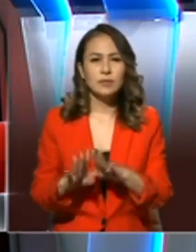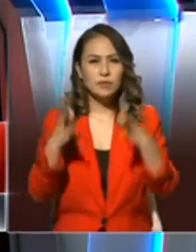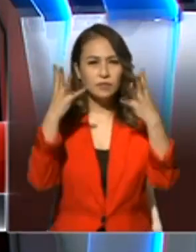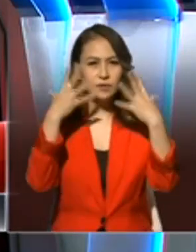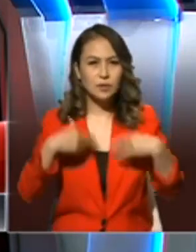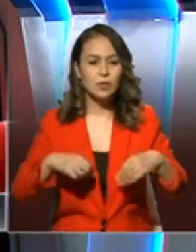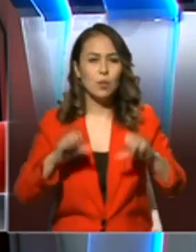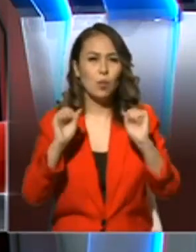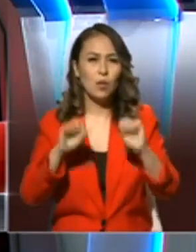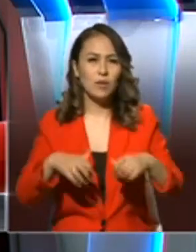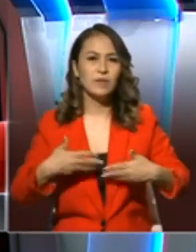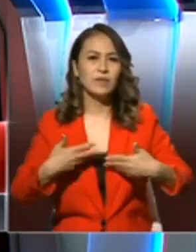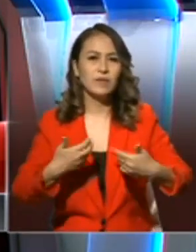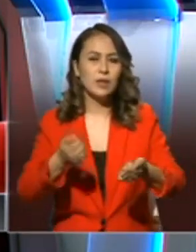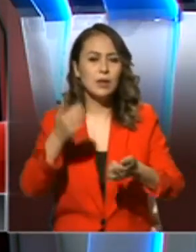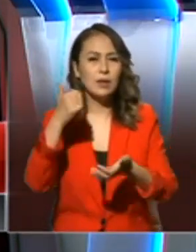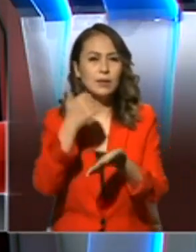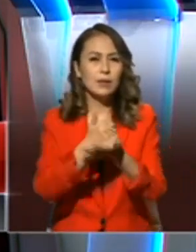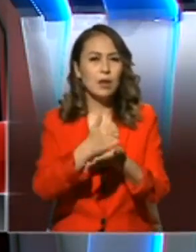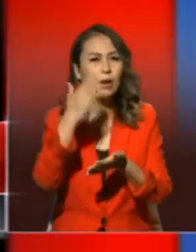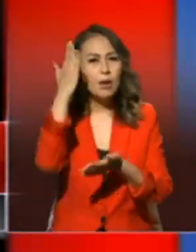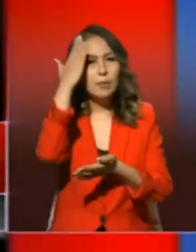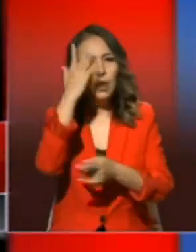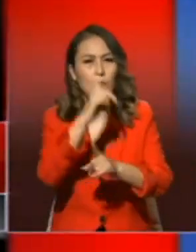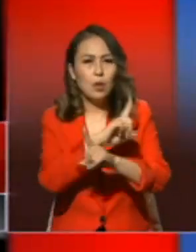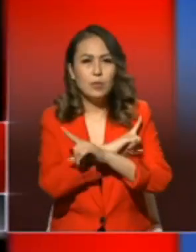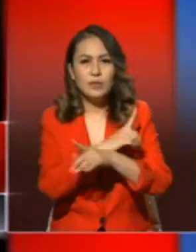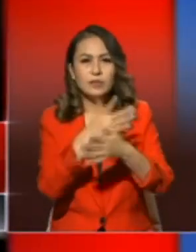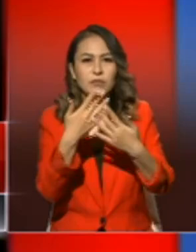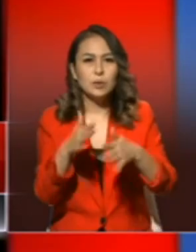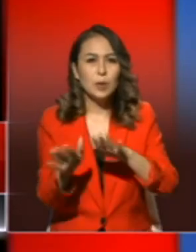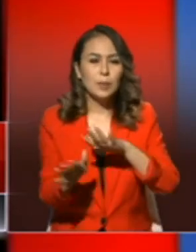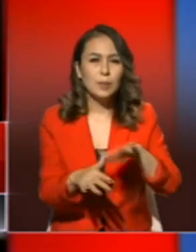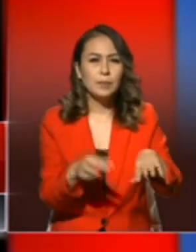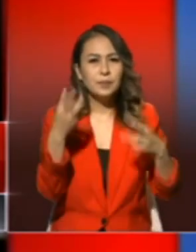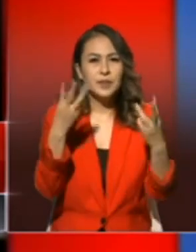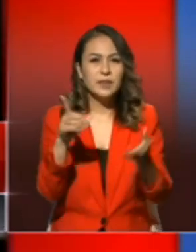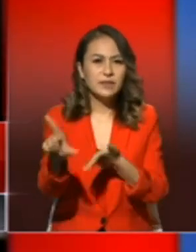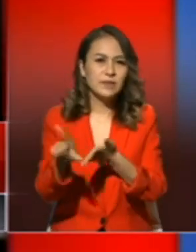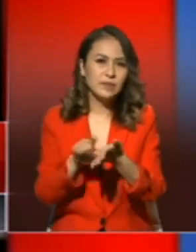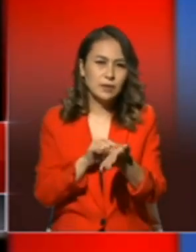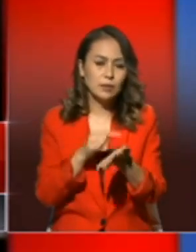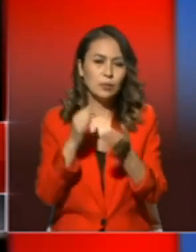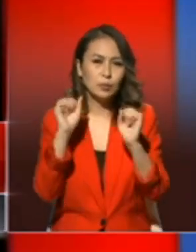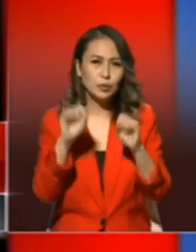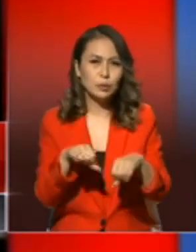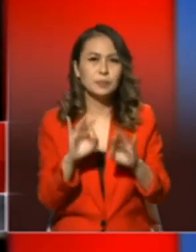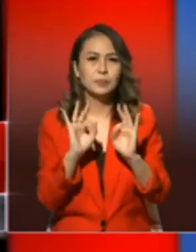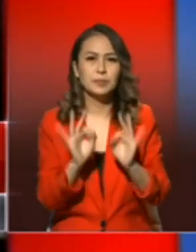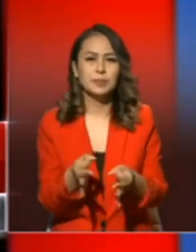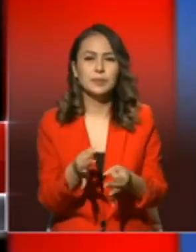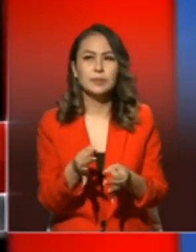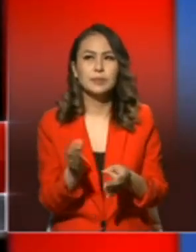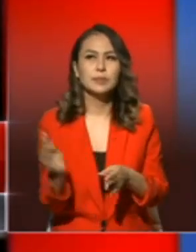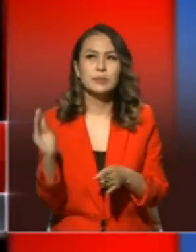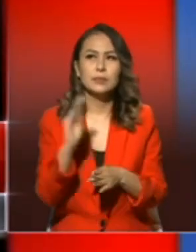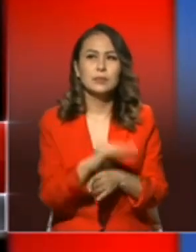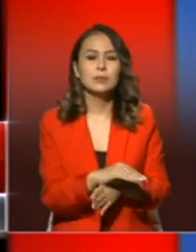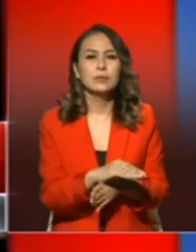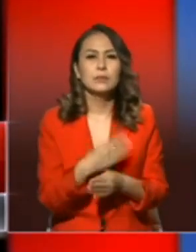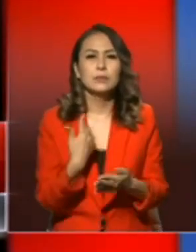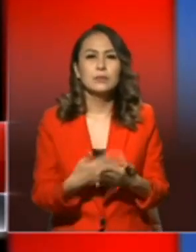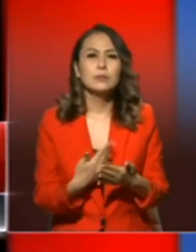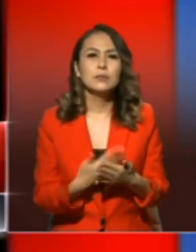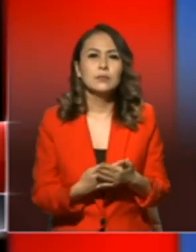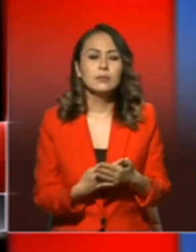алынады. Ми өлімі диагнозы қойған кезде. Осындай модельді қабылдасақ дұрыс болатын еді. Сонымен қатар біз мысалы